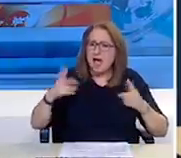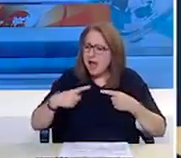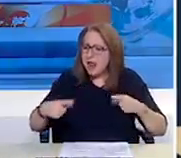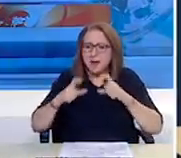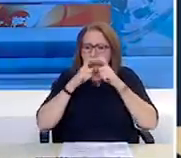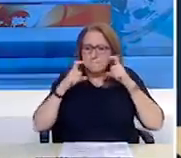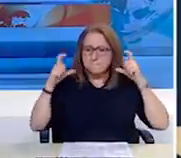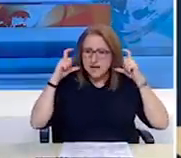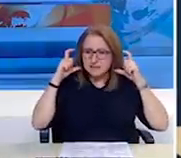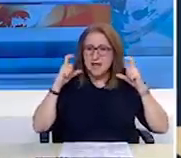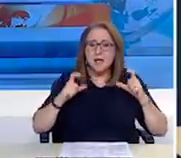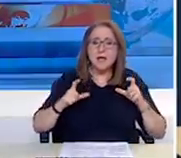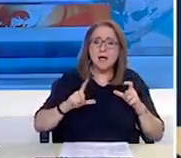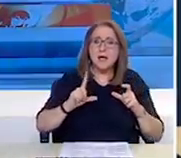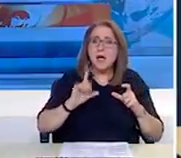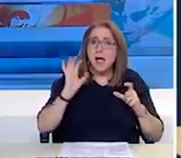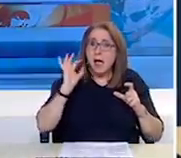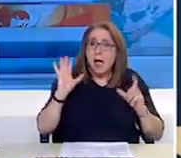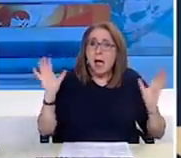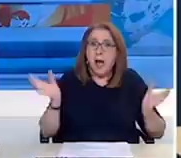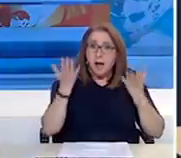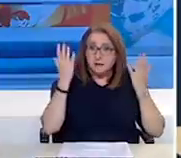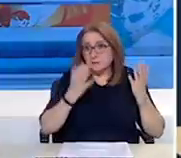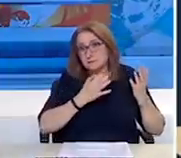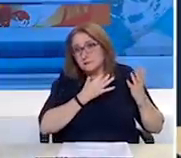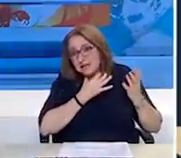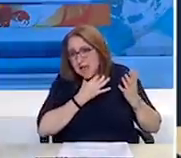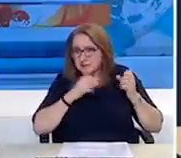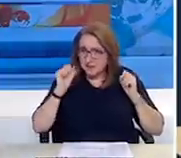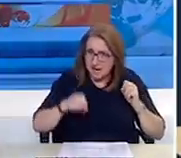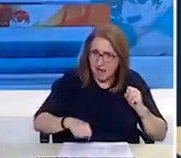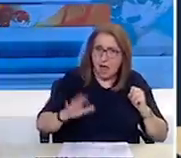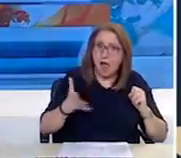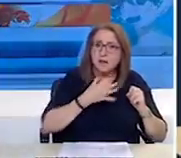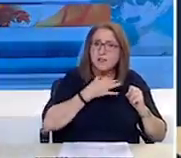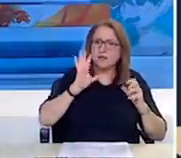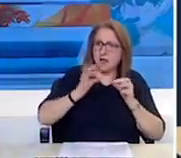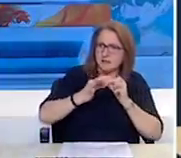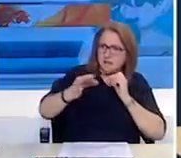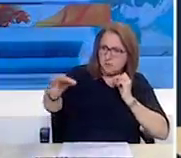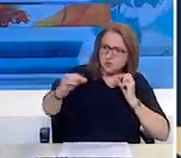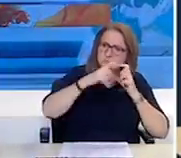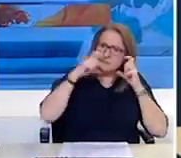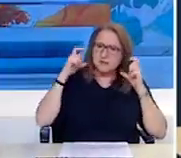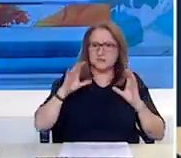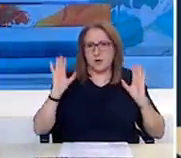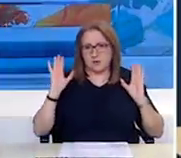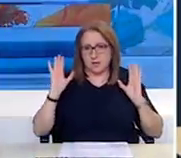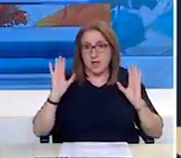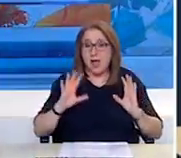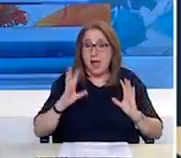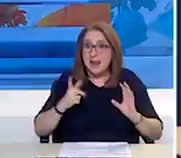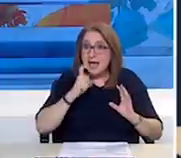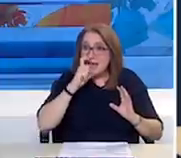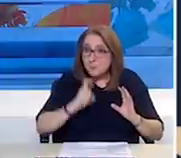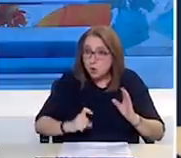για χρήση μάσκας ή καλύματος προσώπου, εφόσον είναι εφικτό. Επαναλαμβάνω που είναι υποχρεωτική η μάσκα ή το κάλυμα προσώπου.